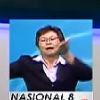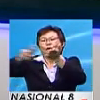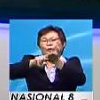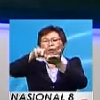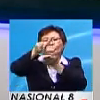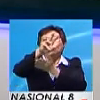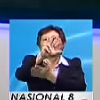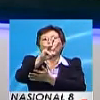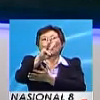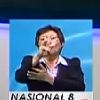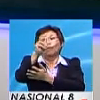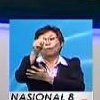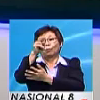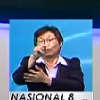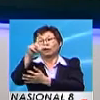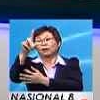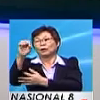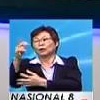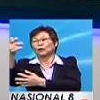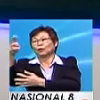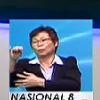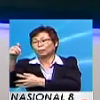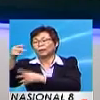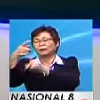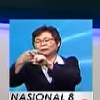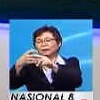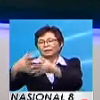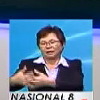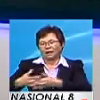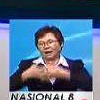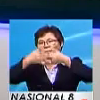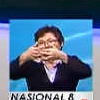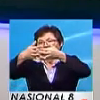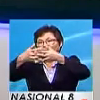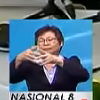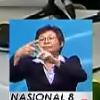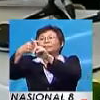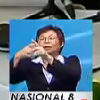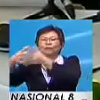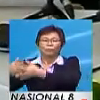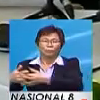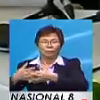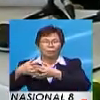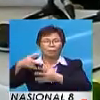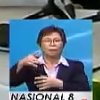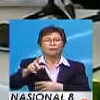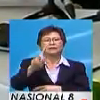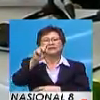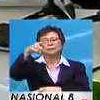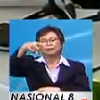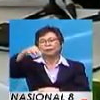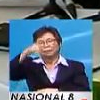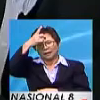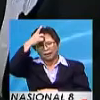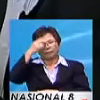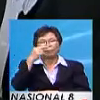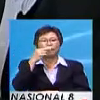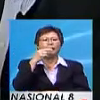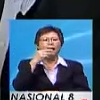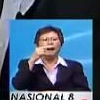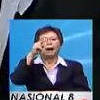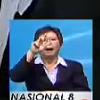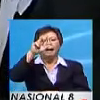Wan Lukman Mohamad fisul dari Washington Amerika Syarikat timbalan Perdana Menteri Datuk Seri dr Ahmad Zahid Hamidi